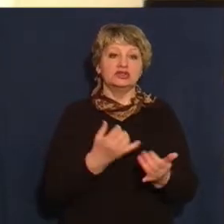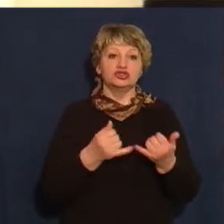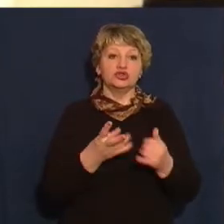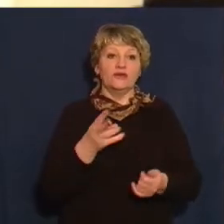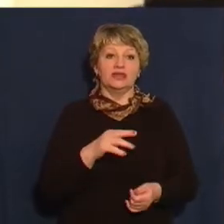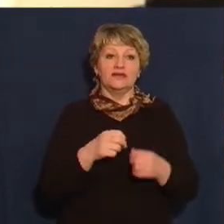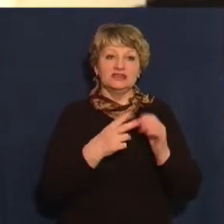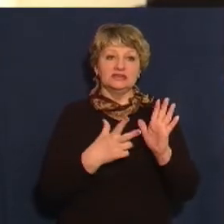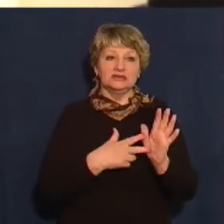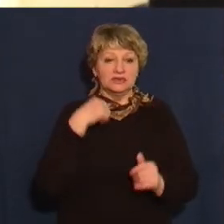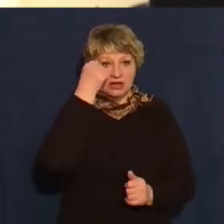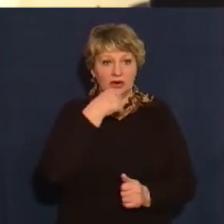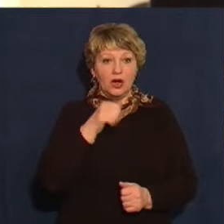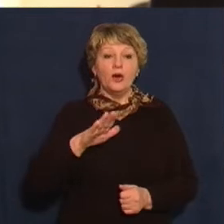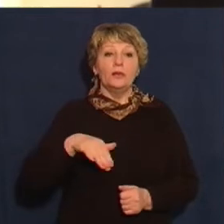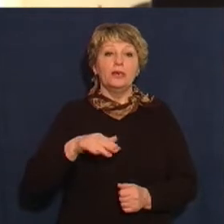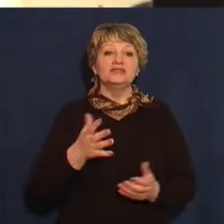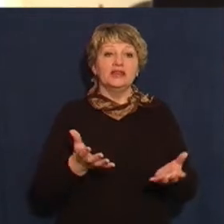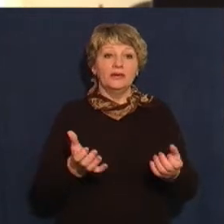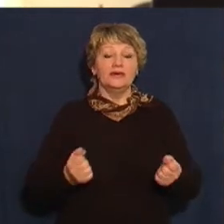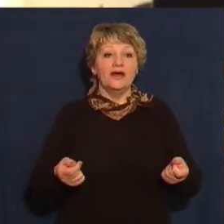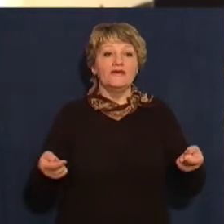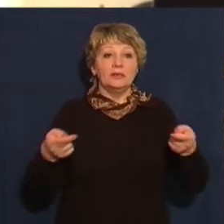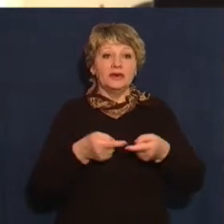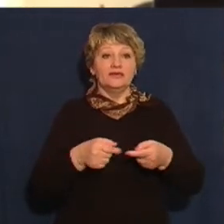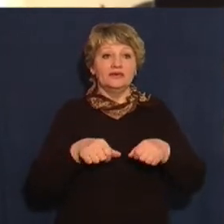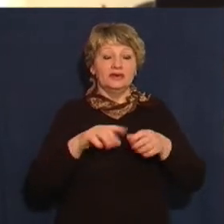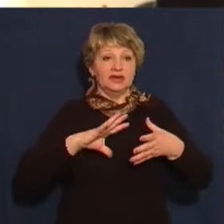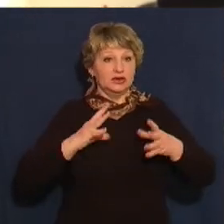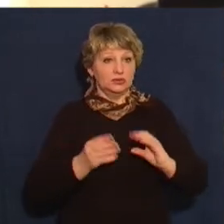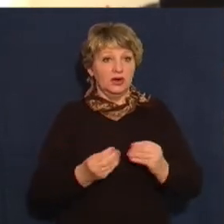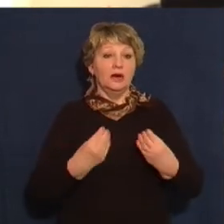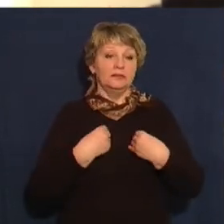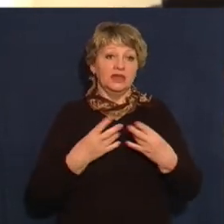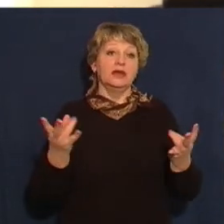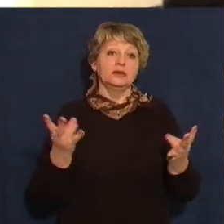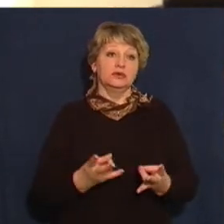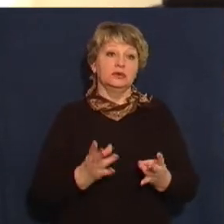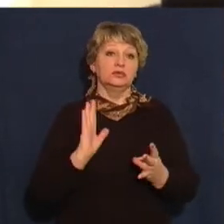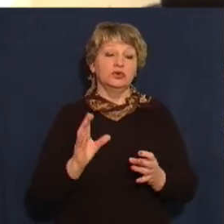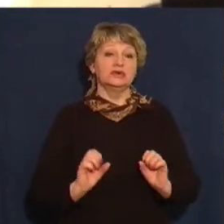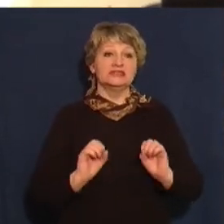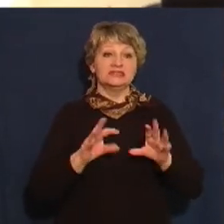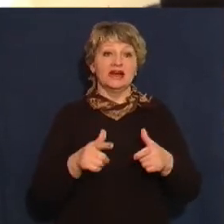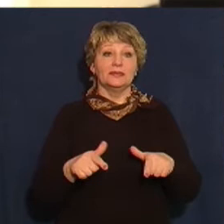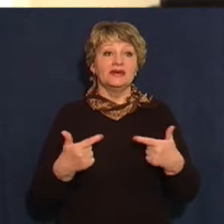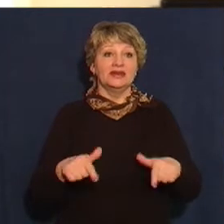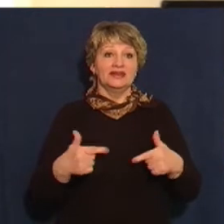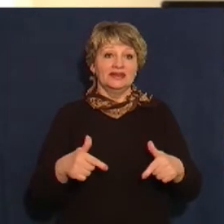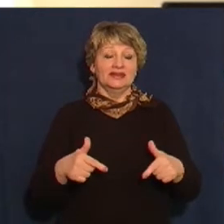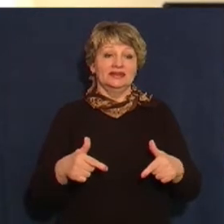Після отримання відповідного висновку мені необхідно буде здати іспит у